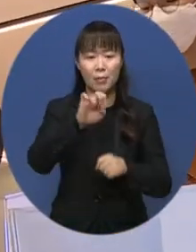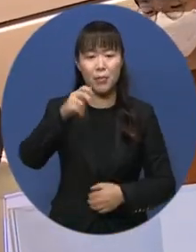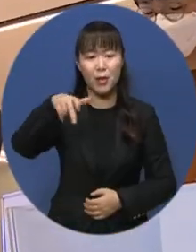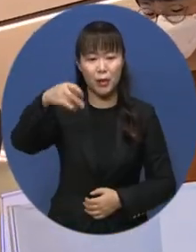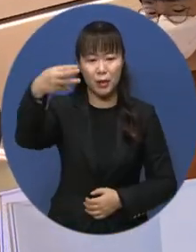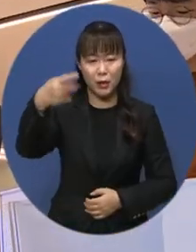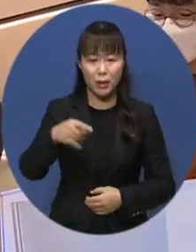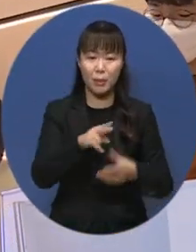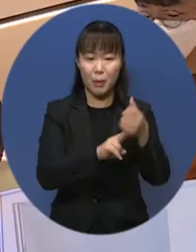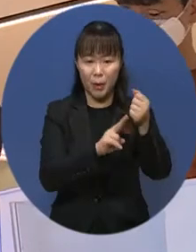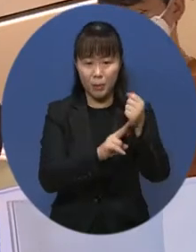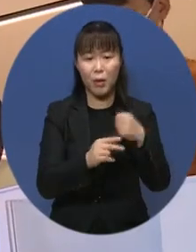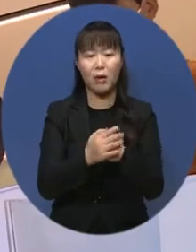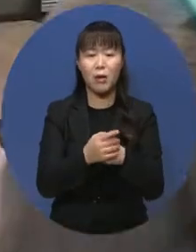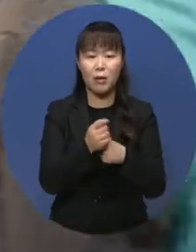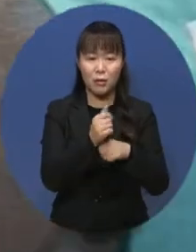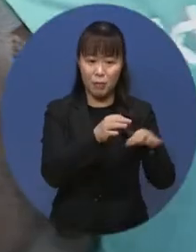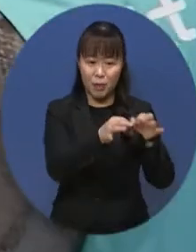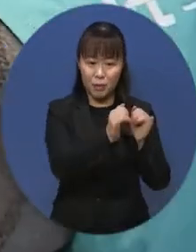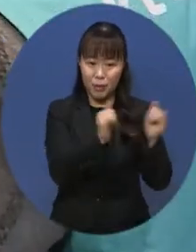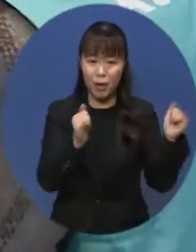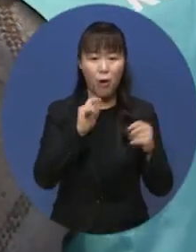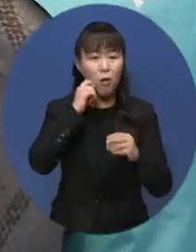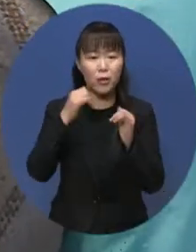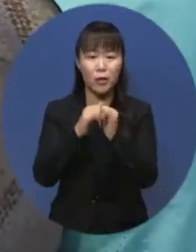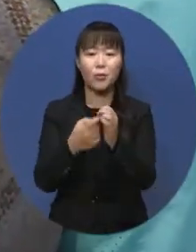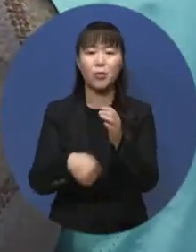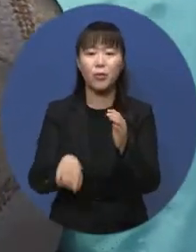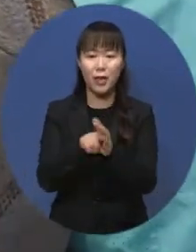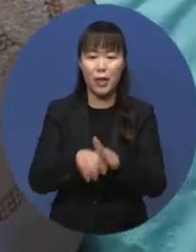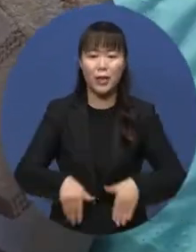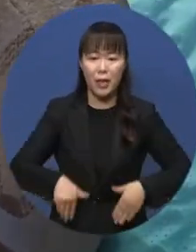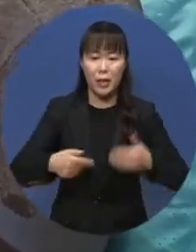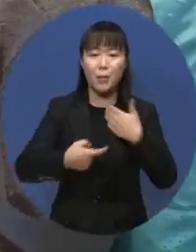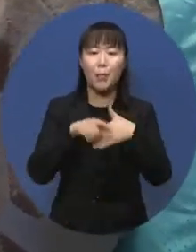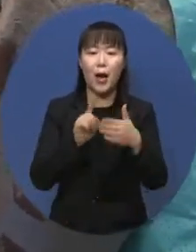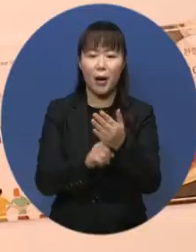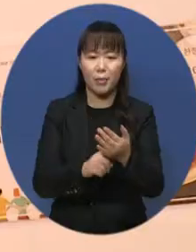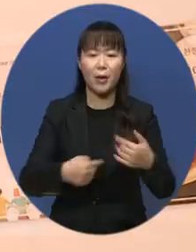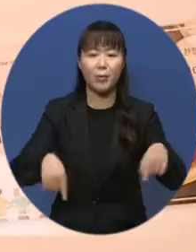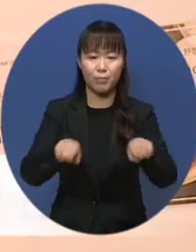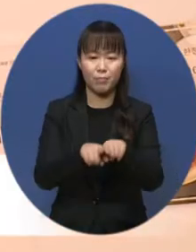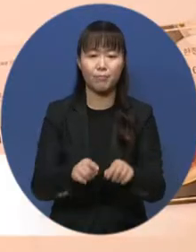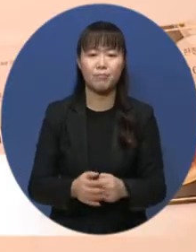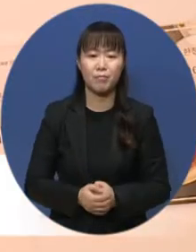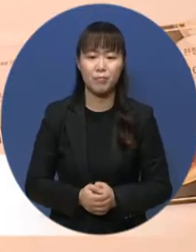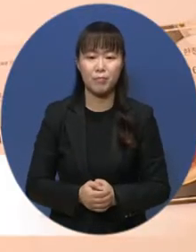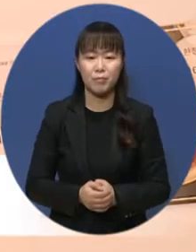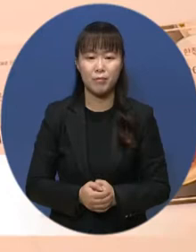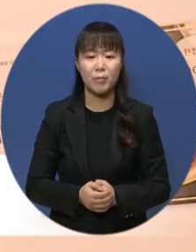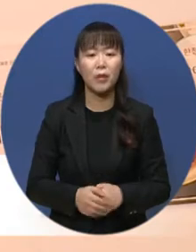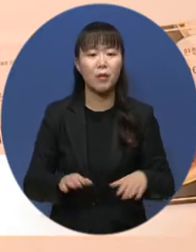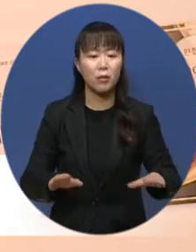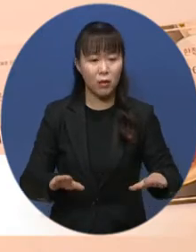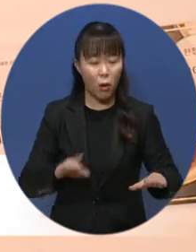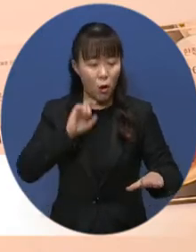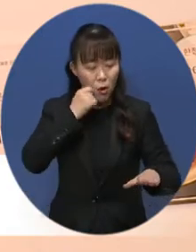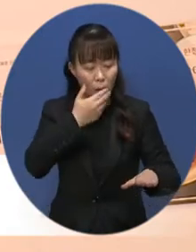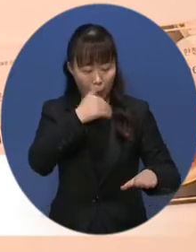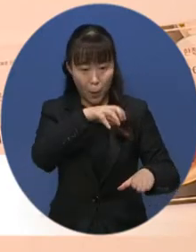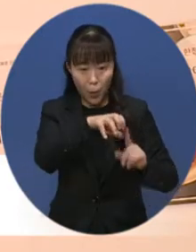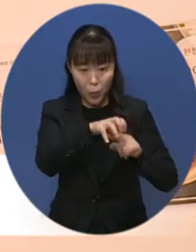판매하며 소상공인과 취약계층을 위한 따뜻한 마음을 더했습니다 어려운 시간 홍도 부부